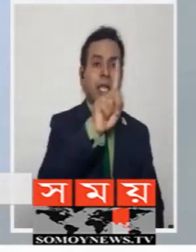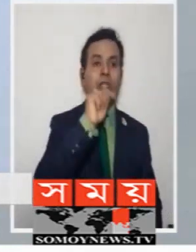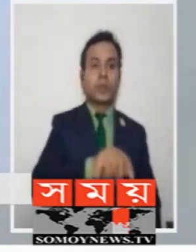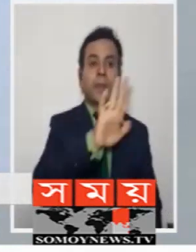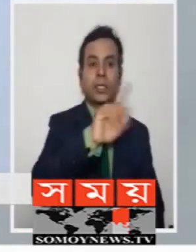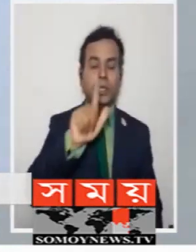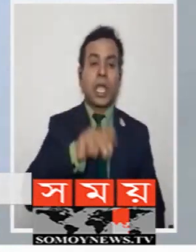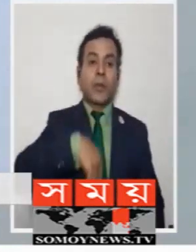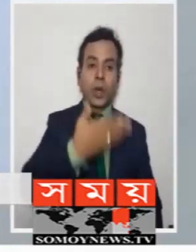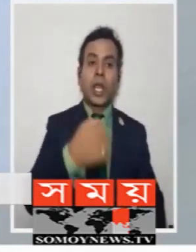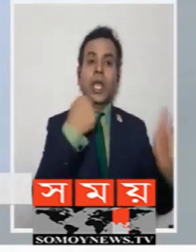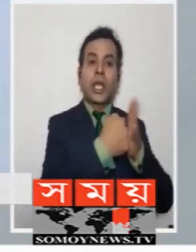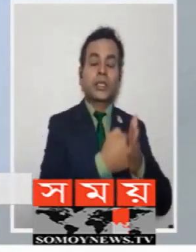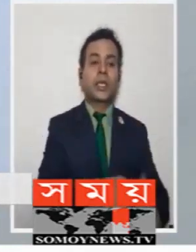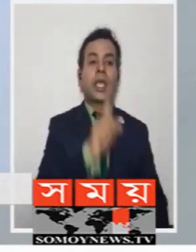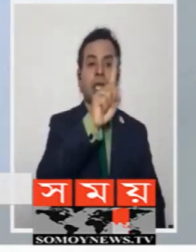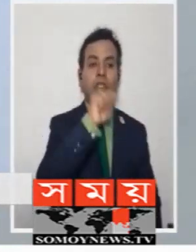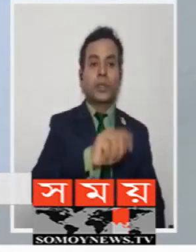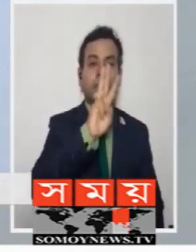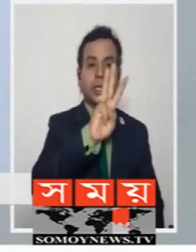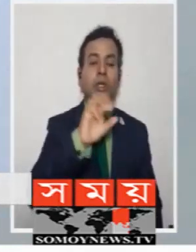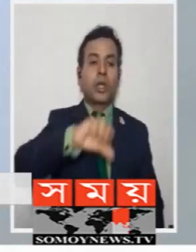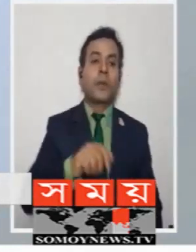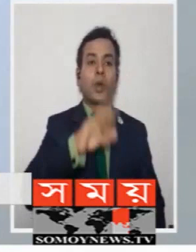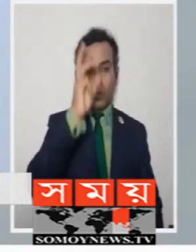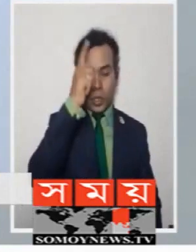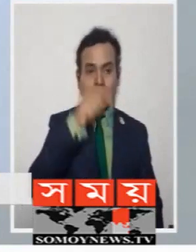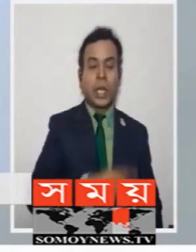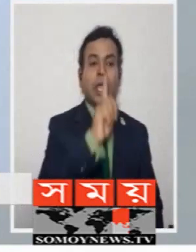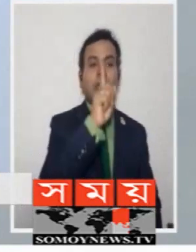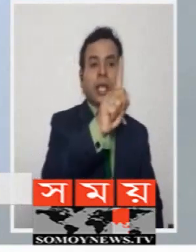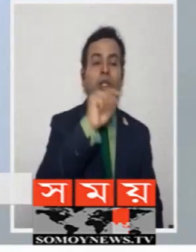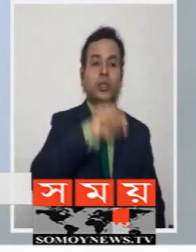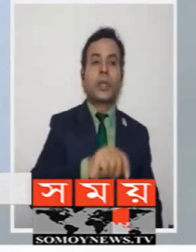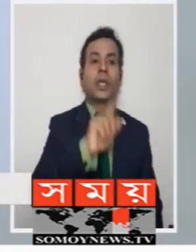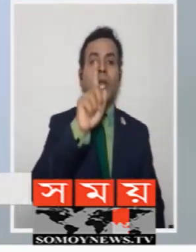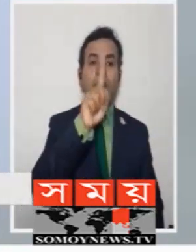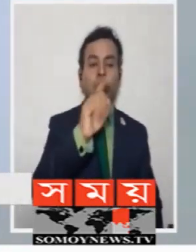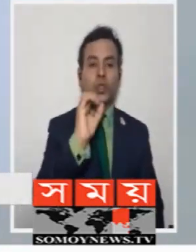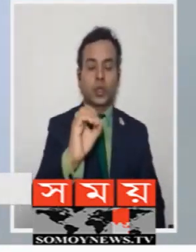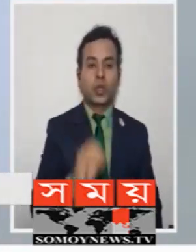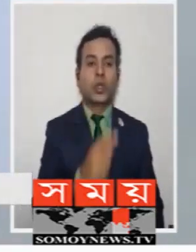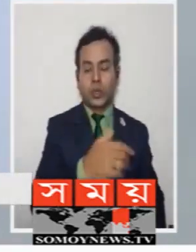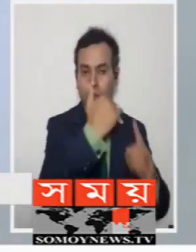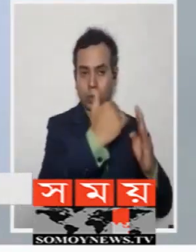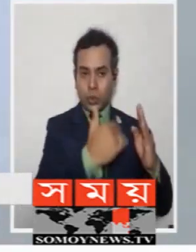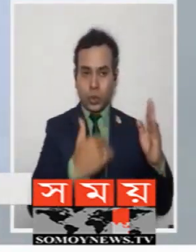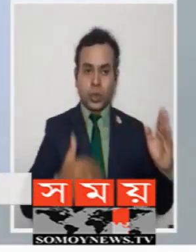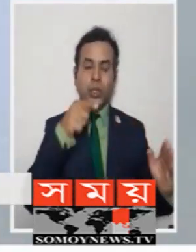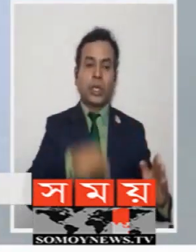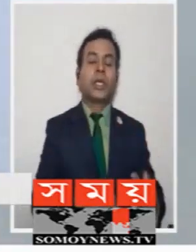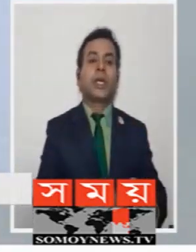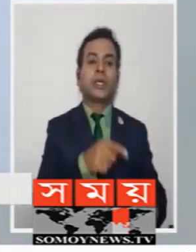বরিশাল 1.10%। এই হারে আমাদের সর্বশেষ যে তথ্য বিশ্লেষণ হয়েছে তাতে এই শতাংশ হারে